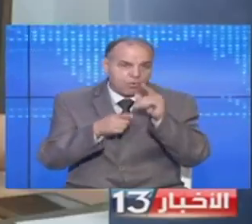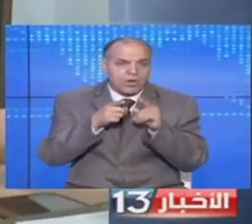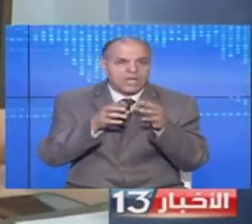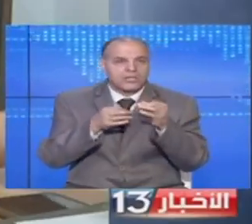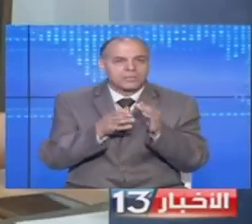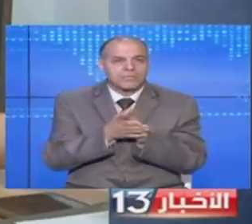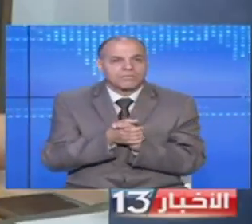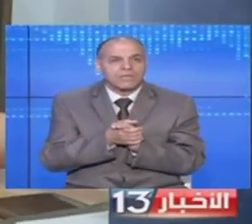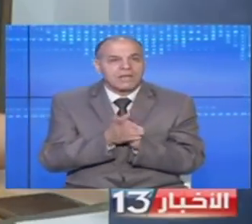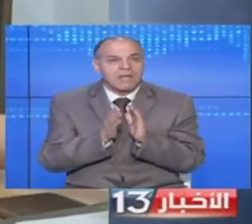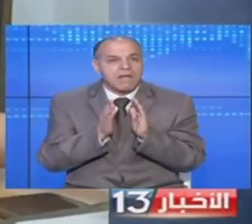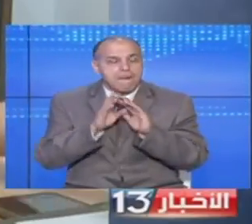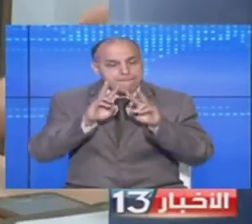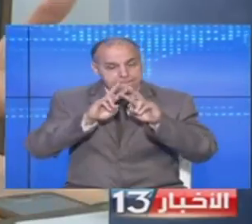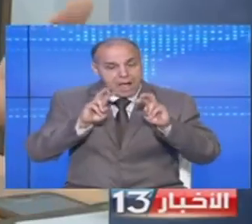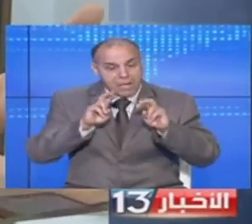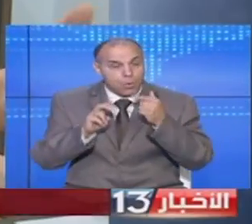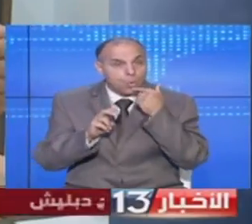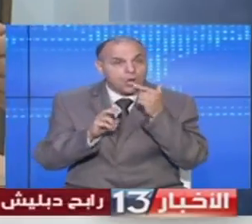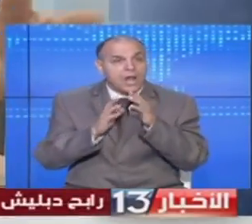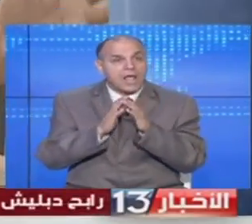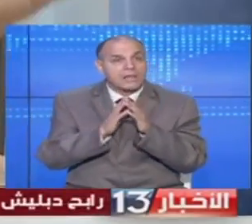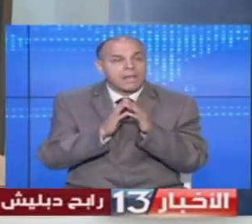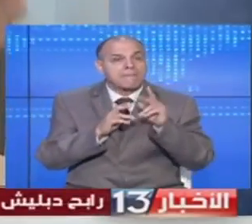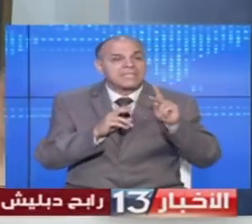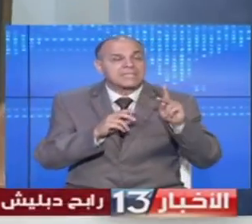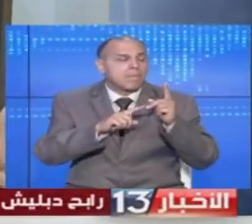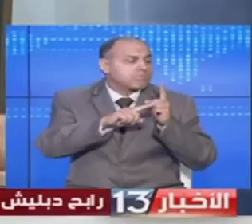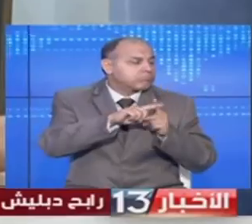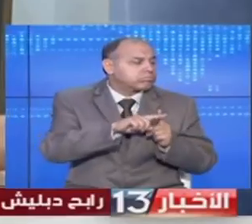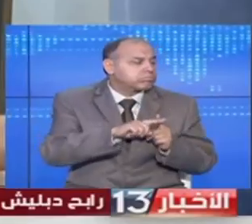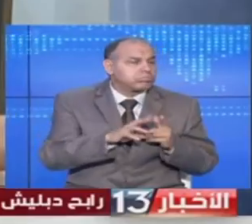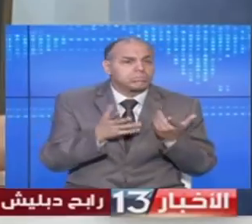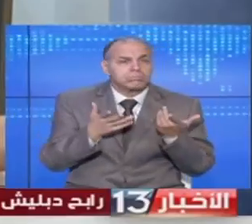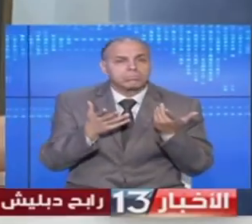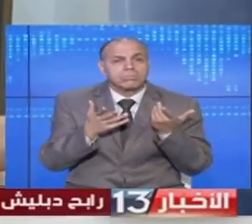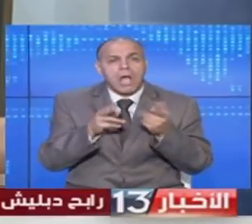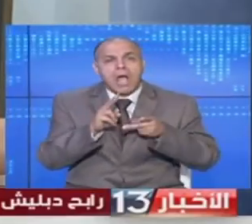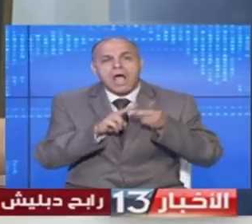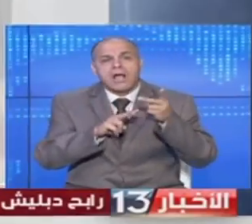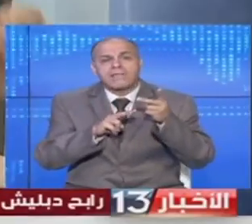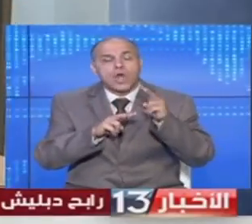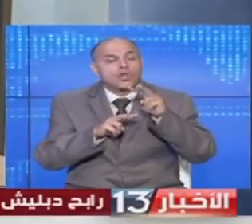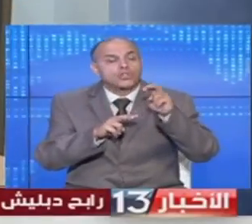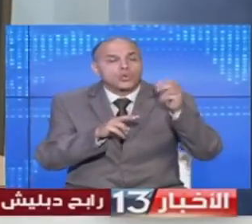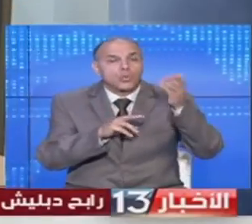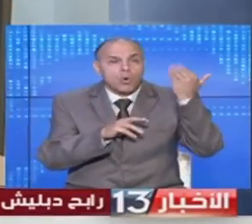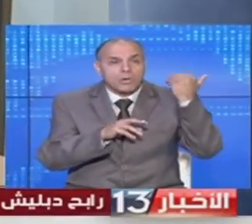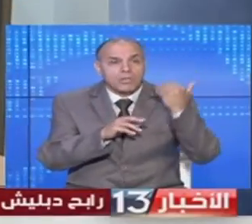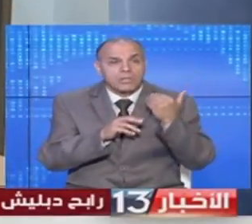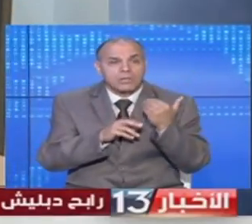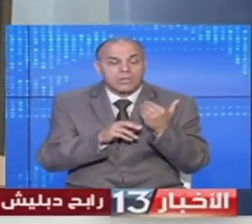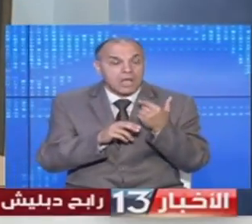بعض الدراسات بينه للجزيره حتى مده اكثر من عشرين